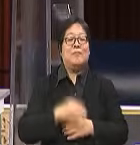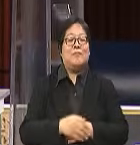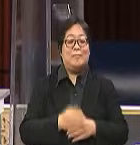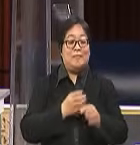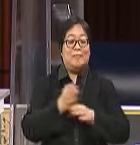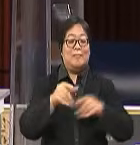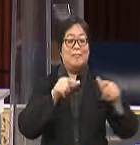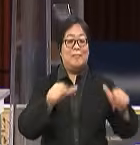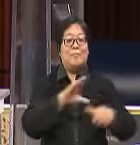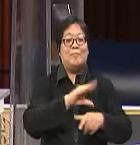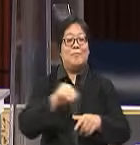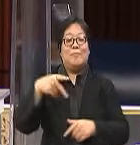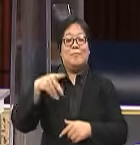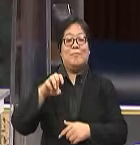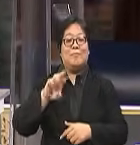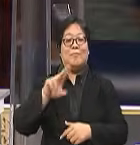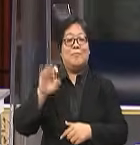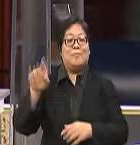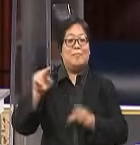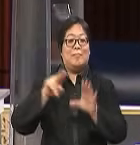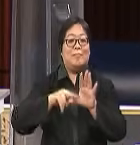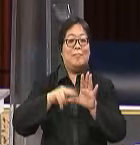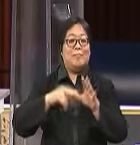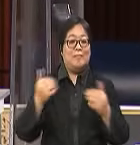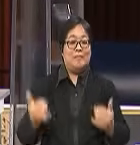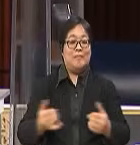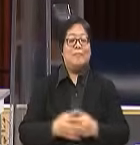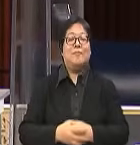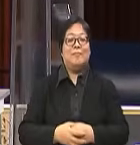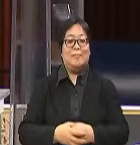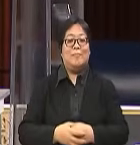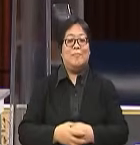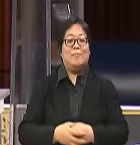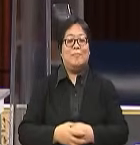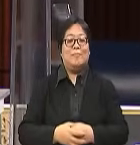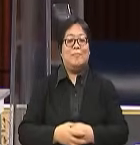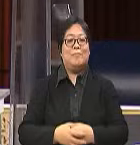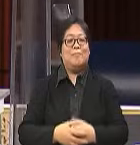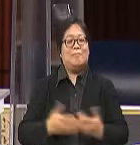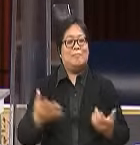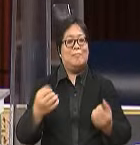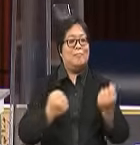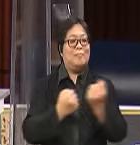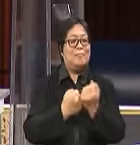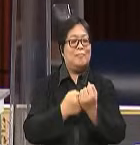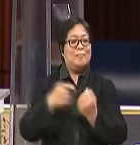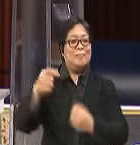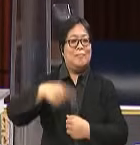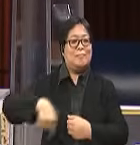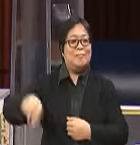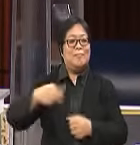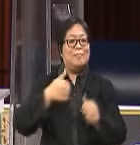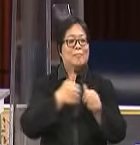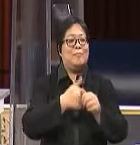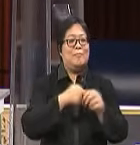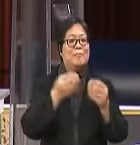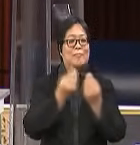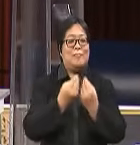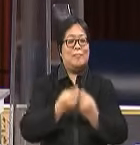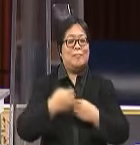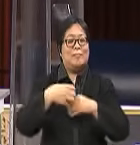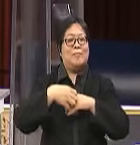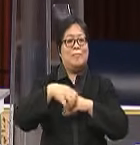perkayuan dan perebutan ketika ini malah sumbangan mereka berdasarkan nilai ekspor